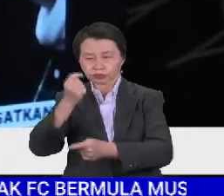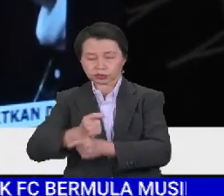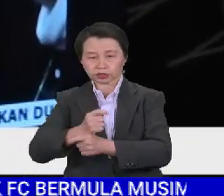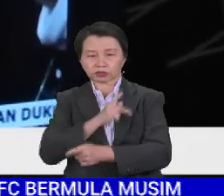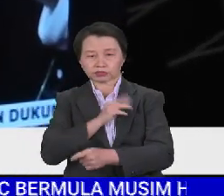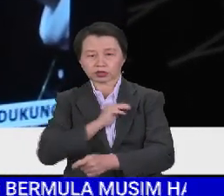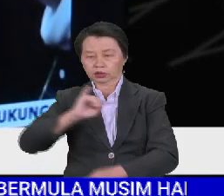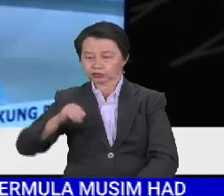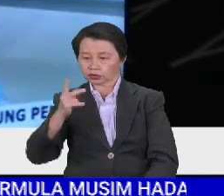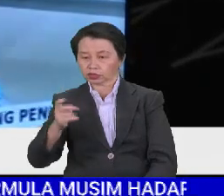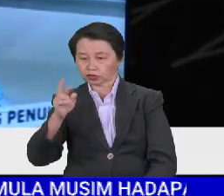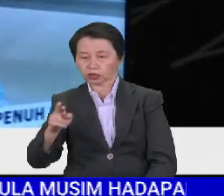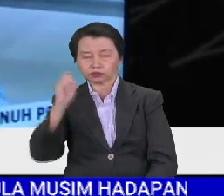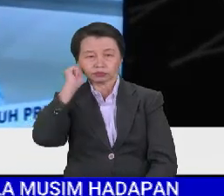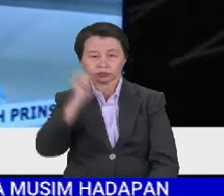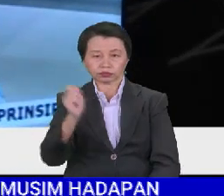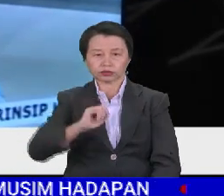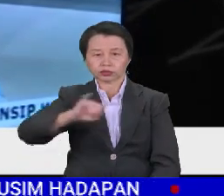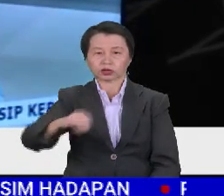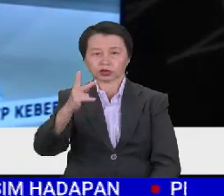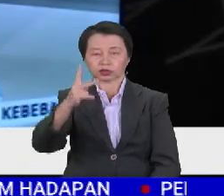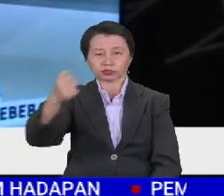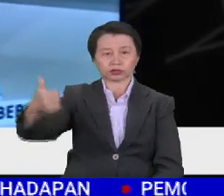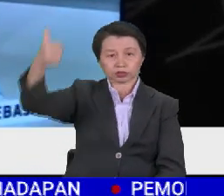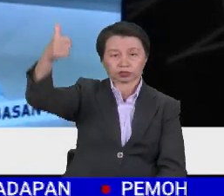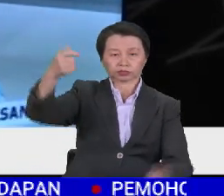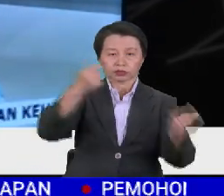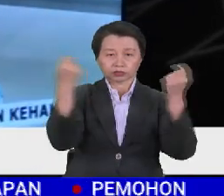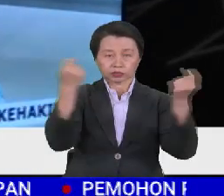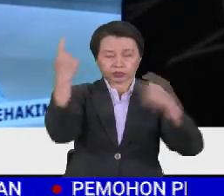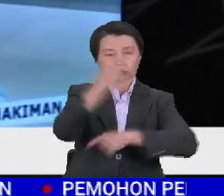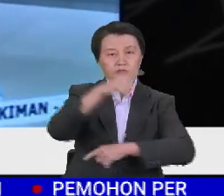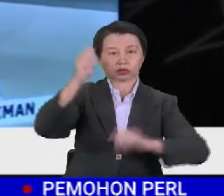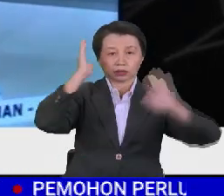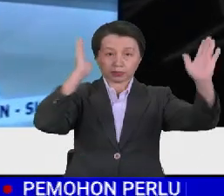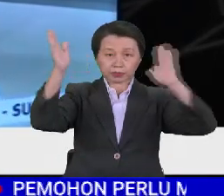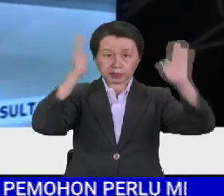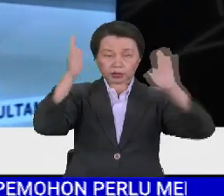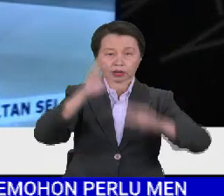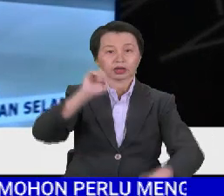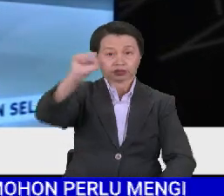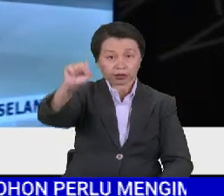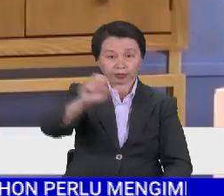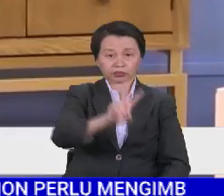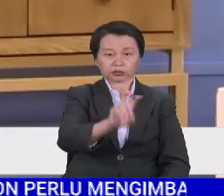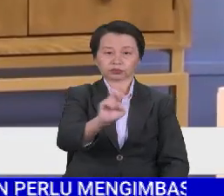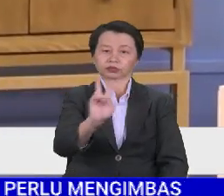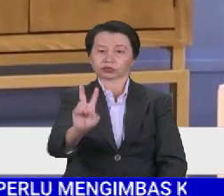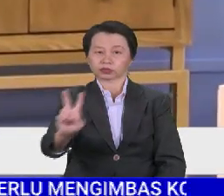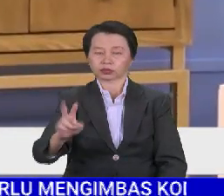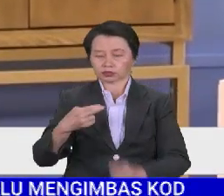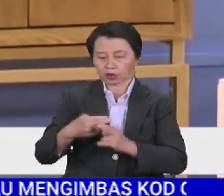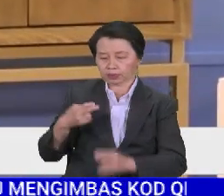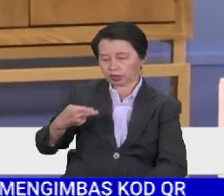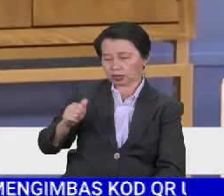Kementerian kerja raya yang juga setia usaha jabatan kuasa induk sambutan hari Malaysia peringkat negeri Sabah 2022 Muhammad